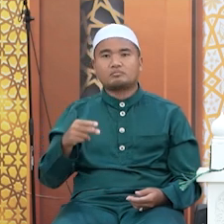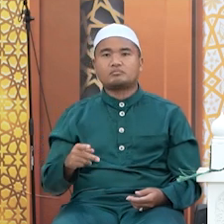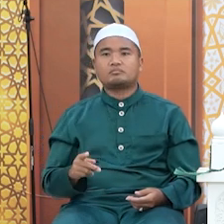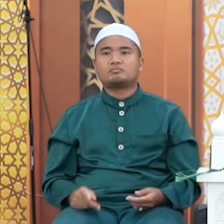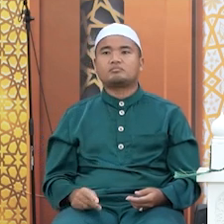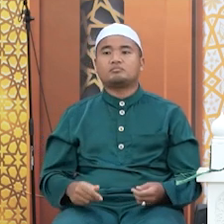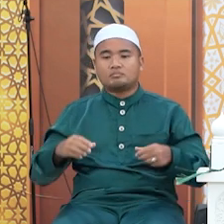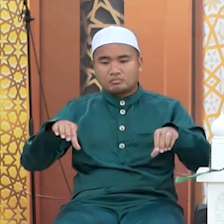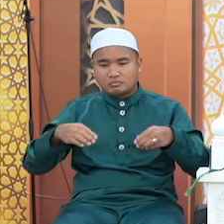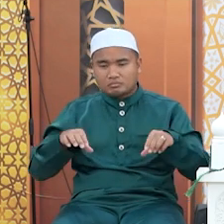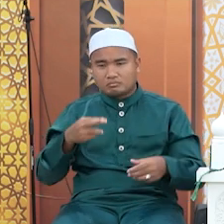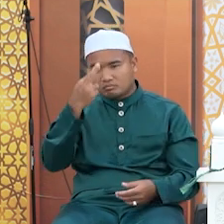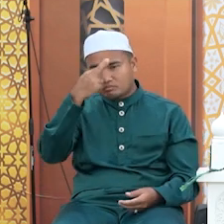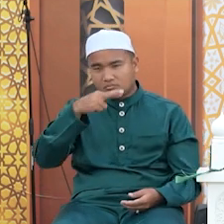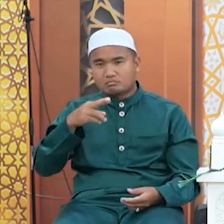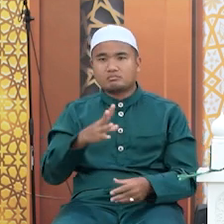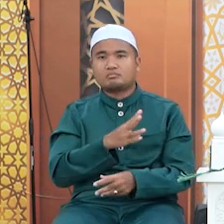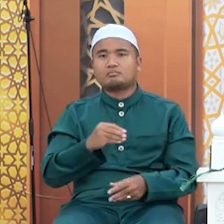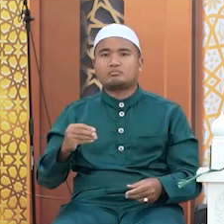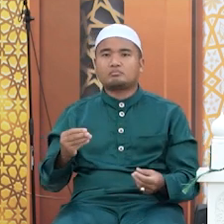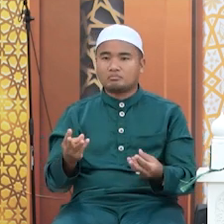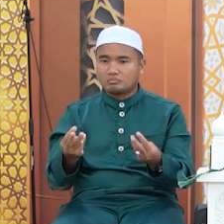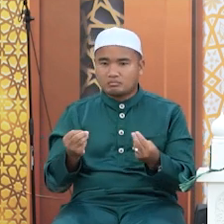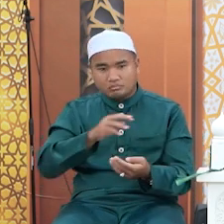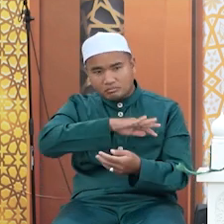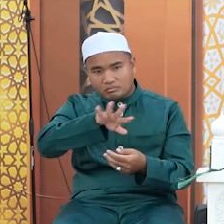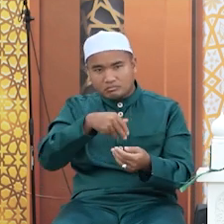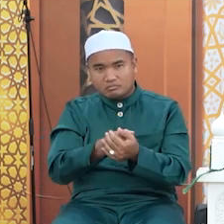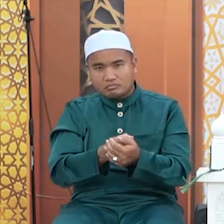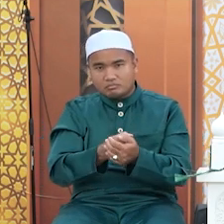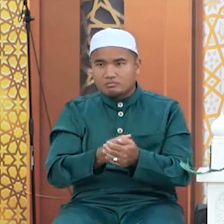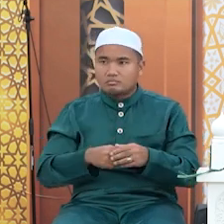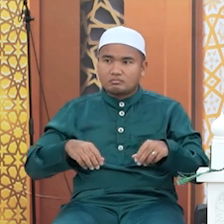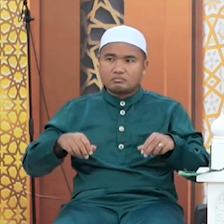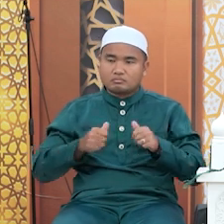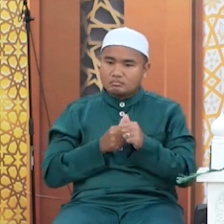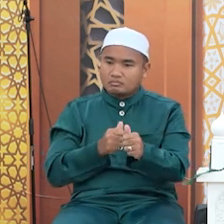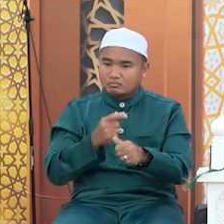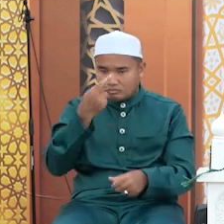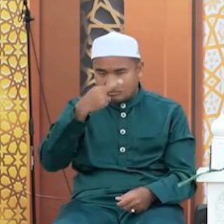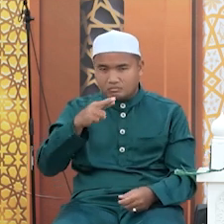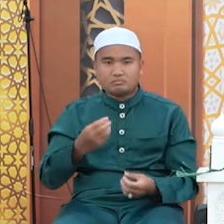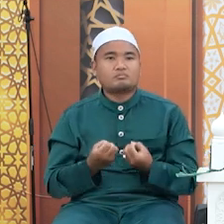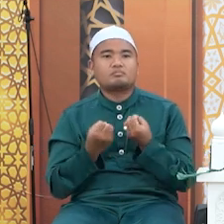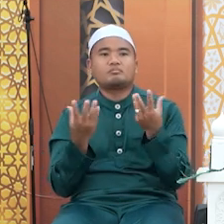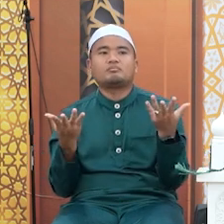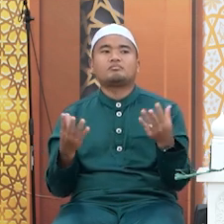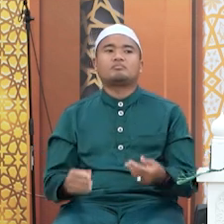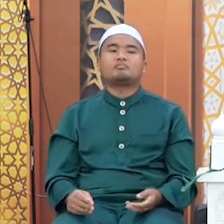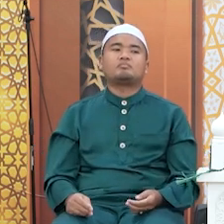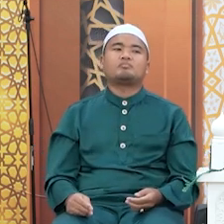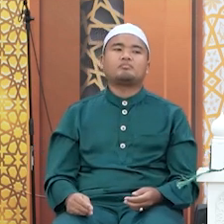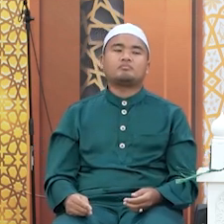suruh sahabat-sahabat dia dan umat dia rahmat. Macam mana? Nabi kata,